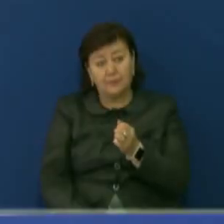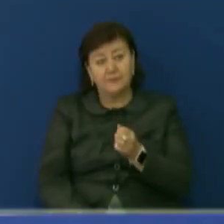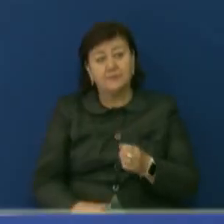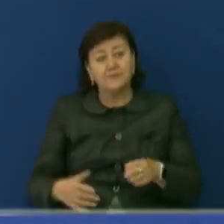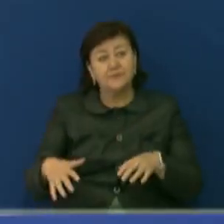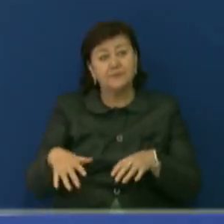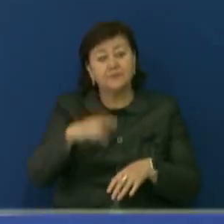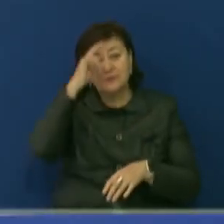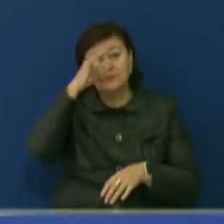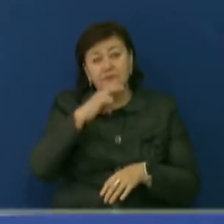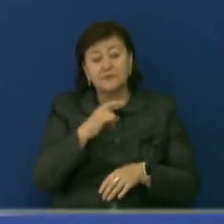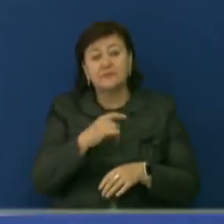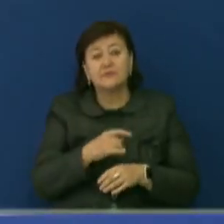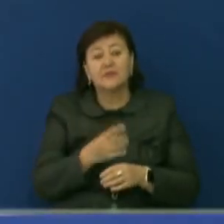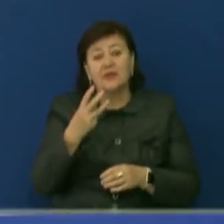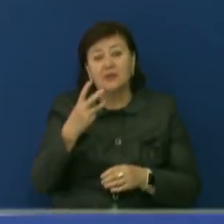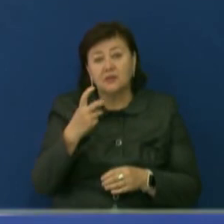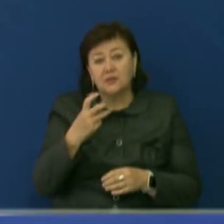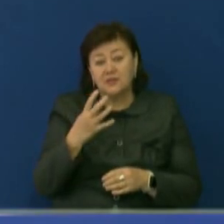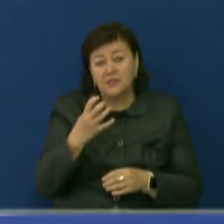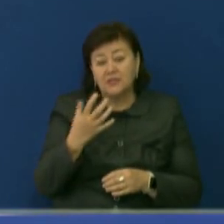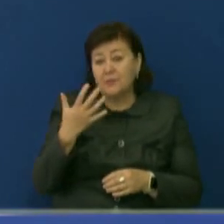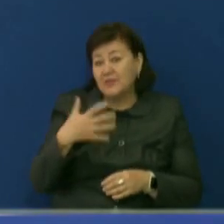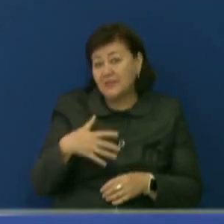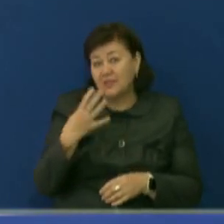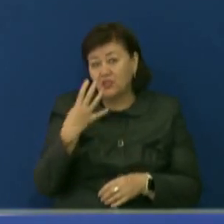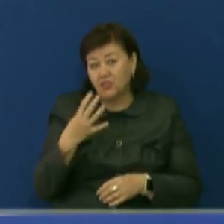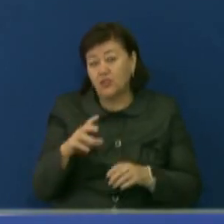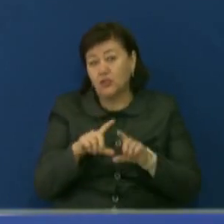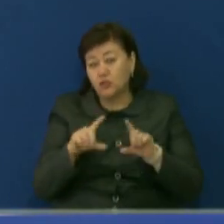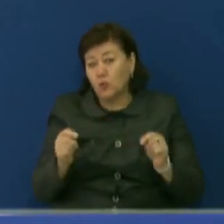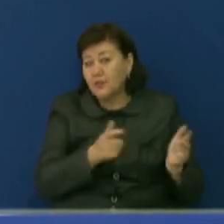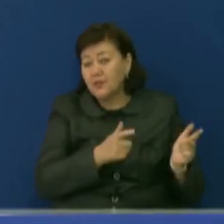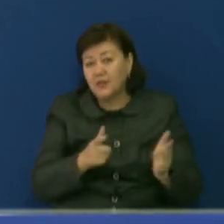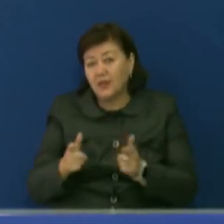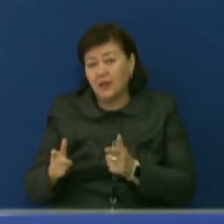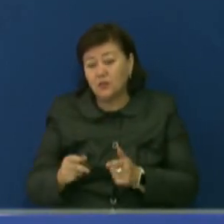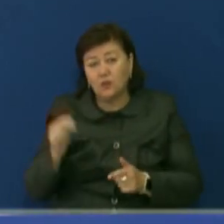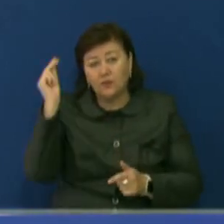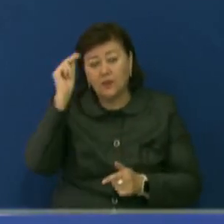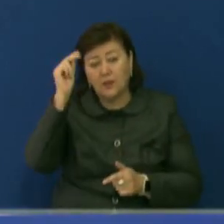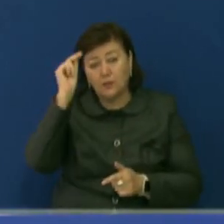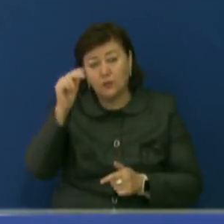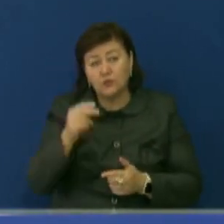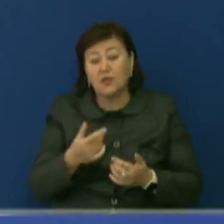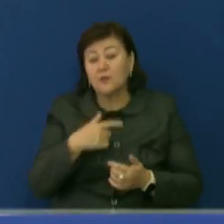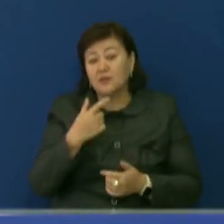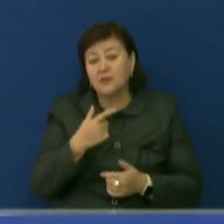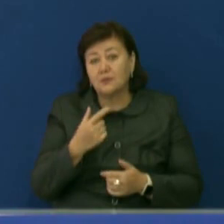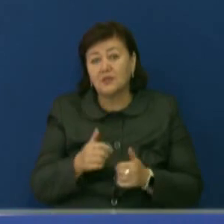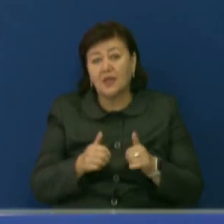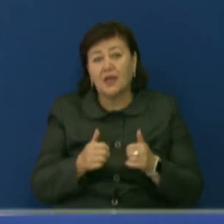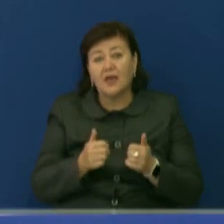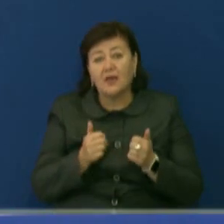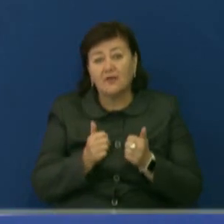В стране 354 школы не готовы к новому учебному году. Об этом сообщила вице-министр здравоохранения Республики Казахстан Ажар